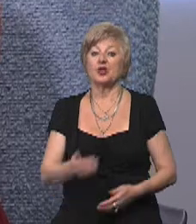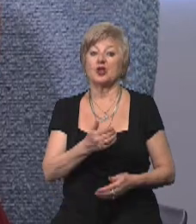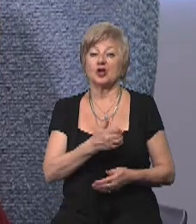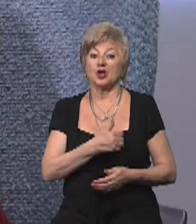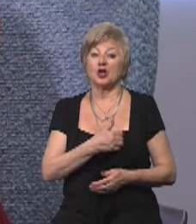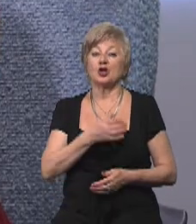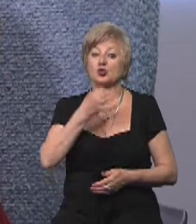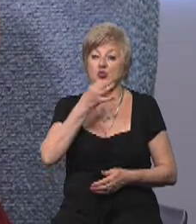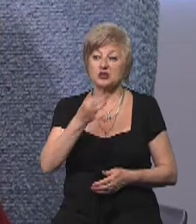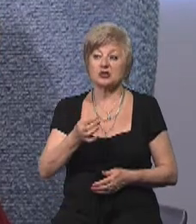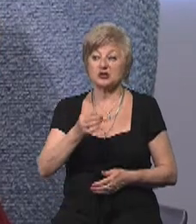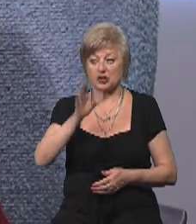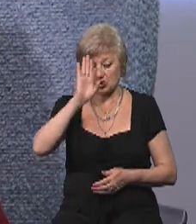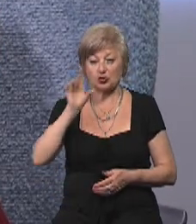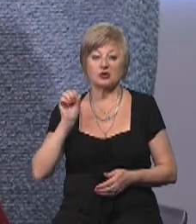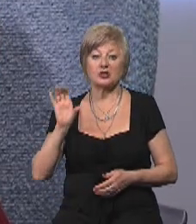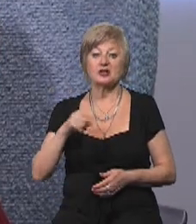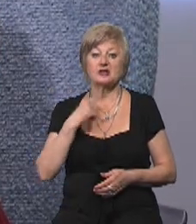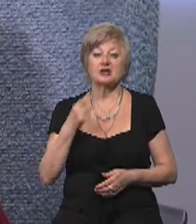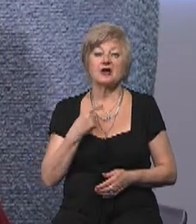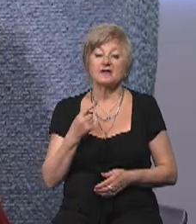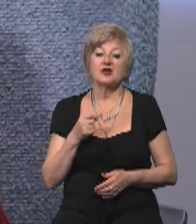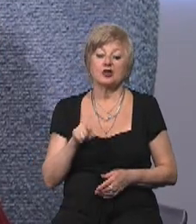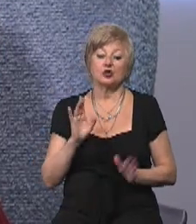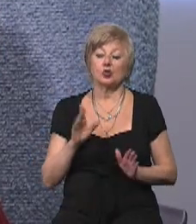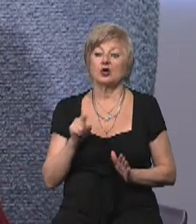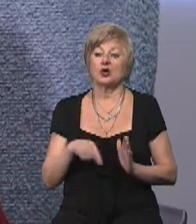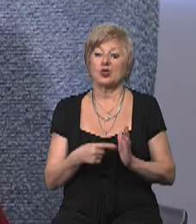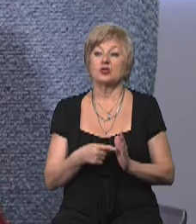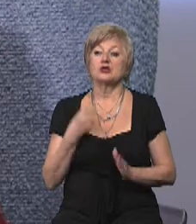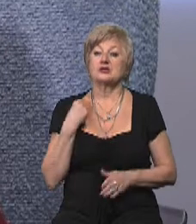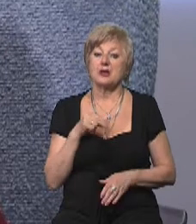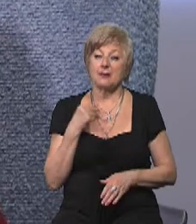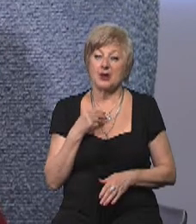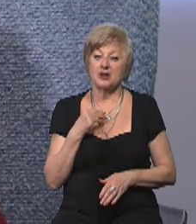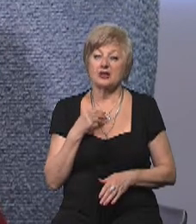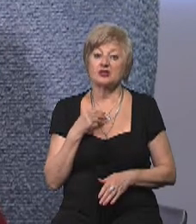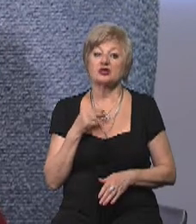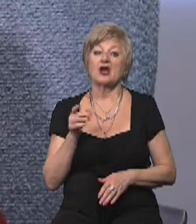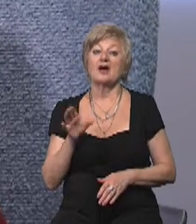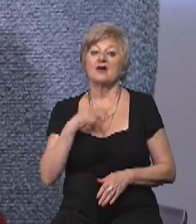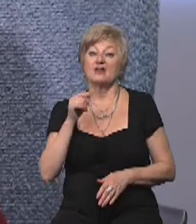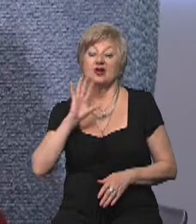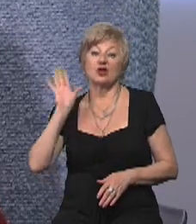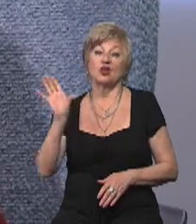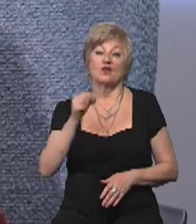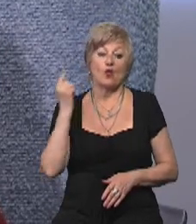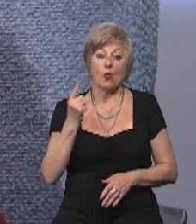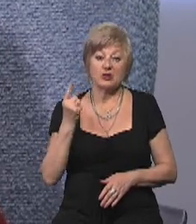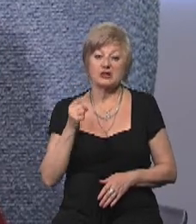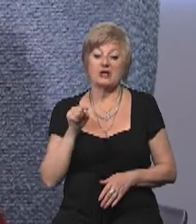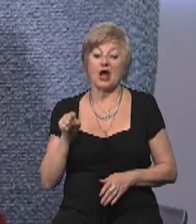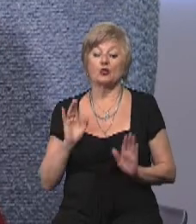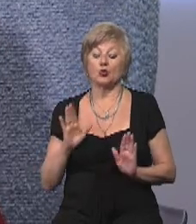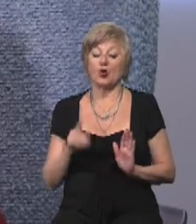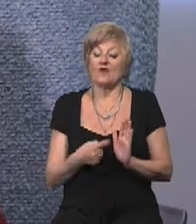Тільки зауважити, що пан Денис говорив про статистику міста Запоріжжя. Так. Пані Ірина говорила про статистику області в цілому, пан Денис про